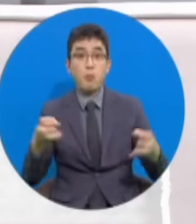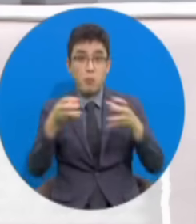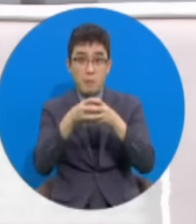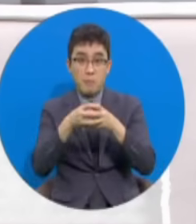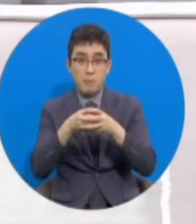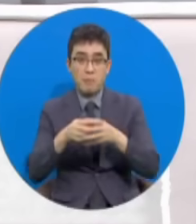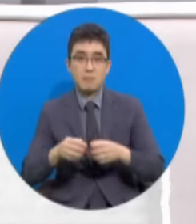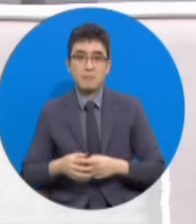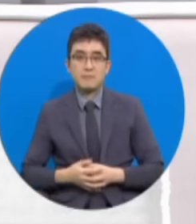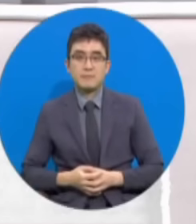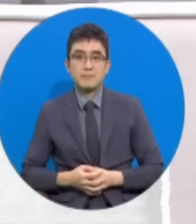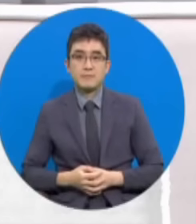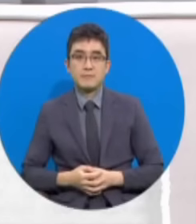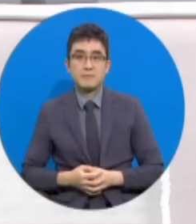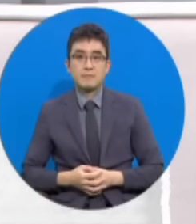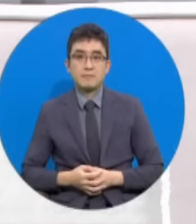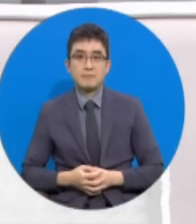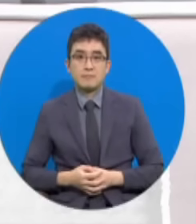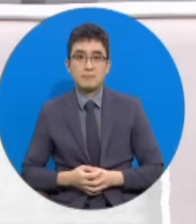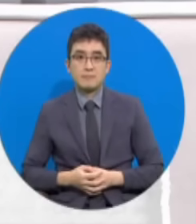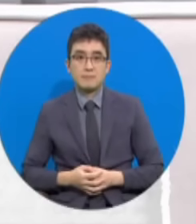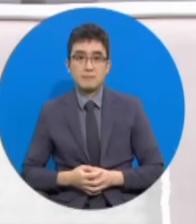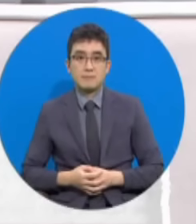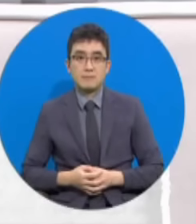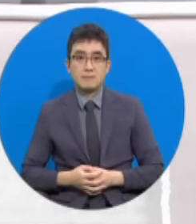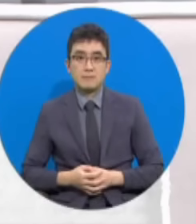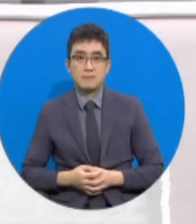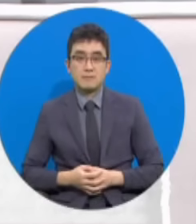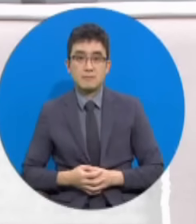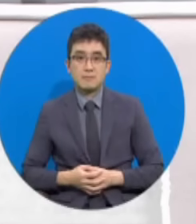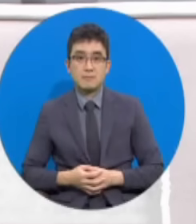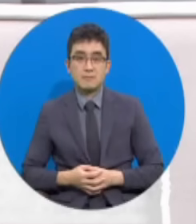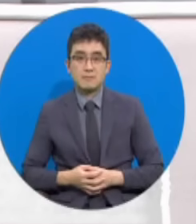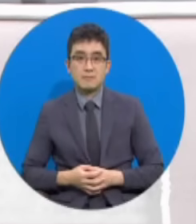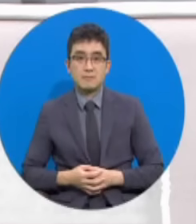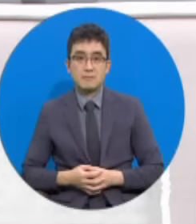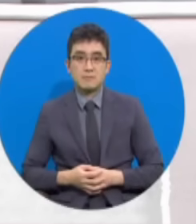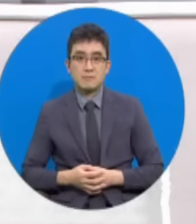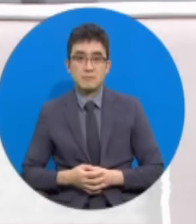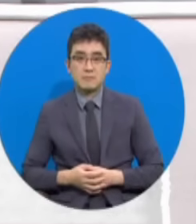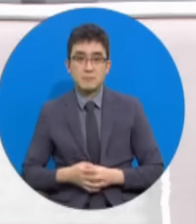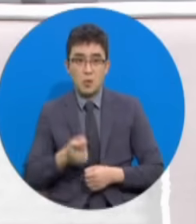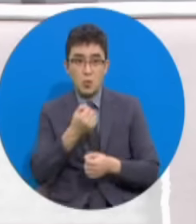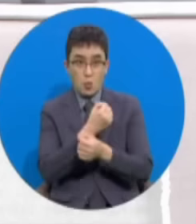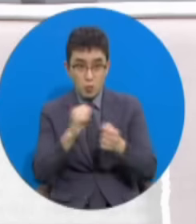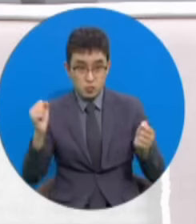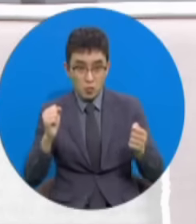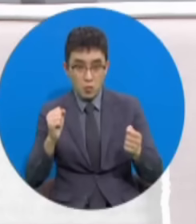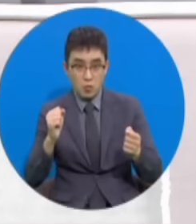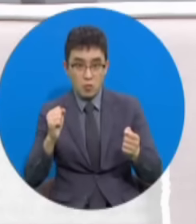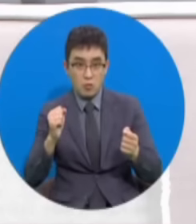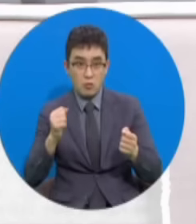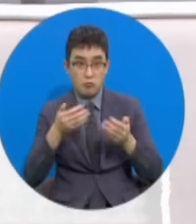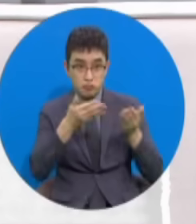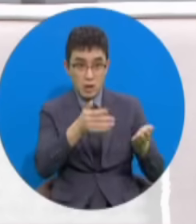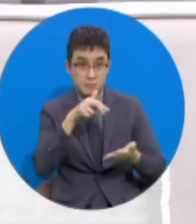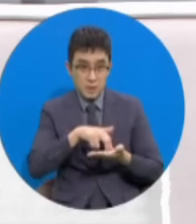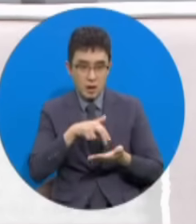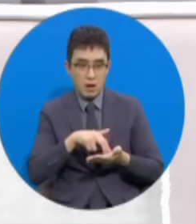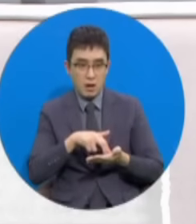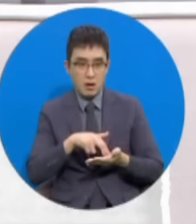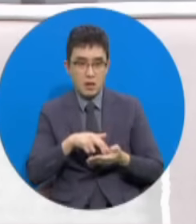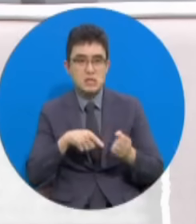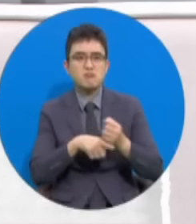그렇기 때문에 이 다른 사건과 달리 소극적인 다른 사건과 달리 용서해 주려고 하면 명분이 필요하단 말이에요. 아,